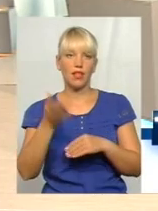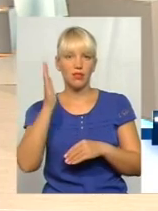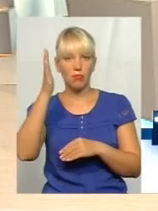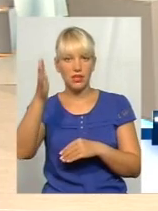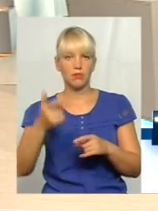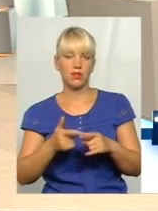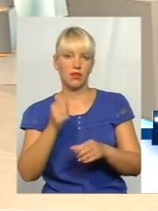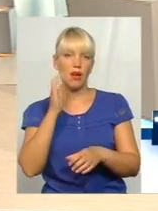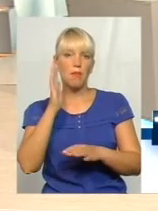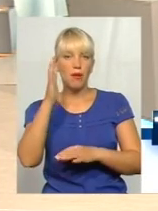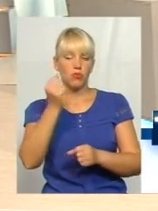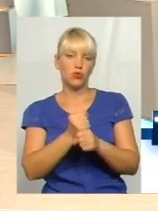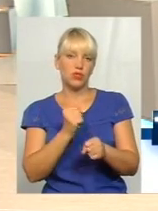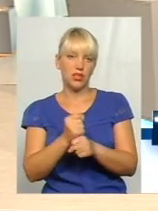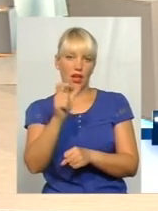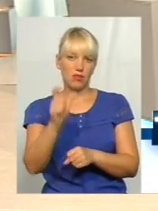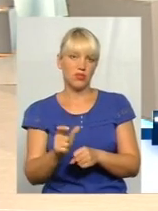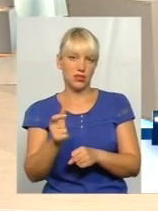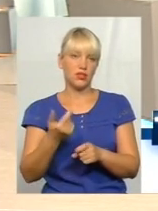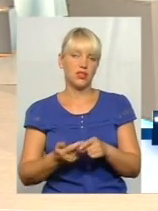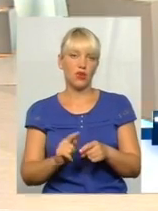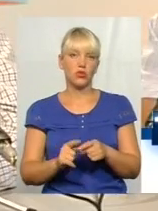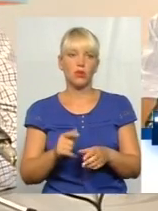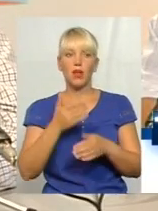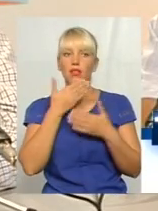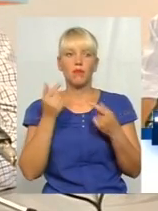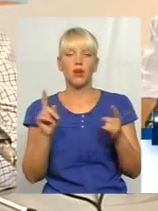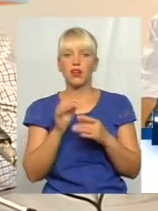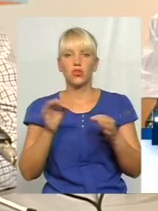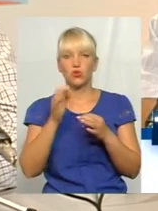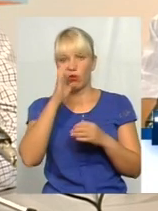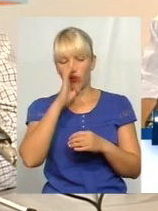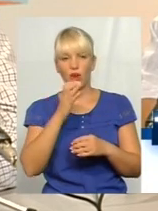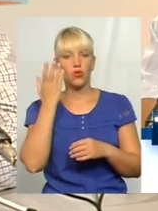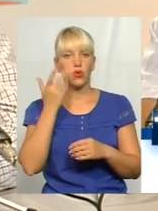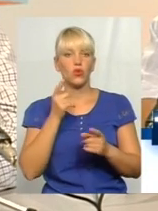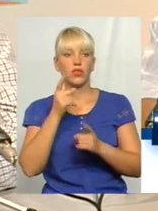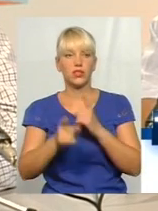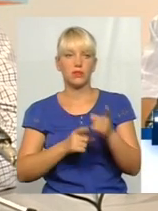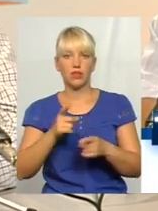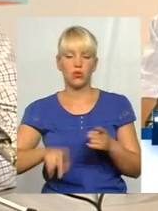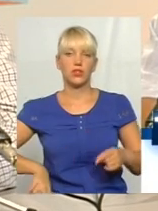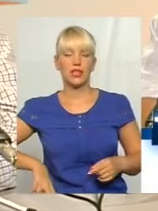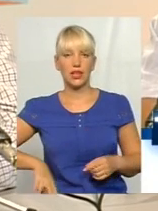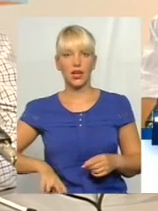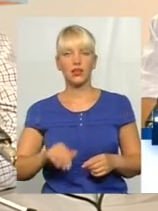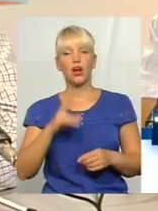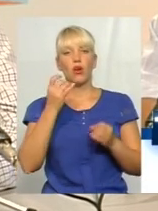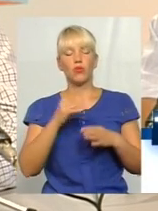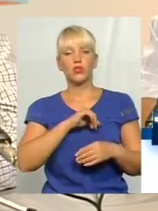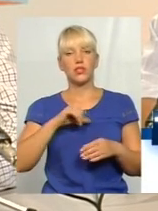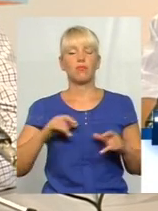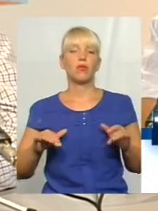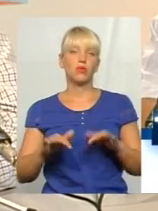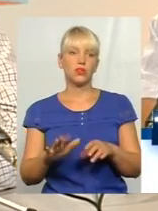майбутньої діяльності цієї особи немає нічого поганого коли змінюється директор просто сама процедура